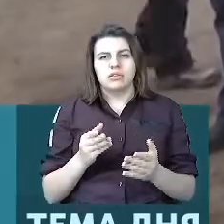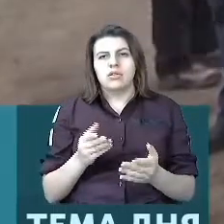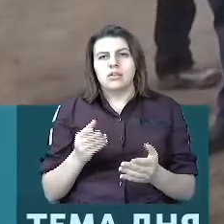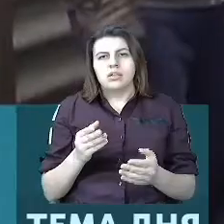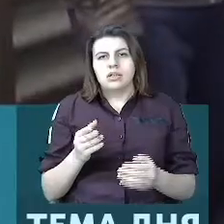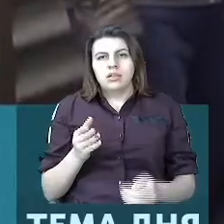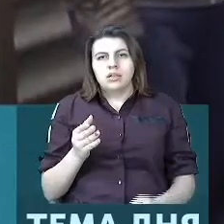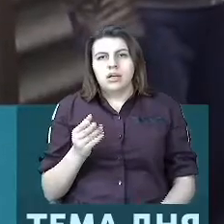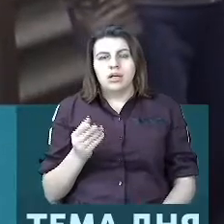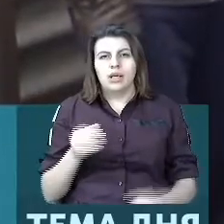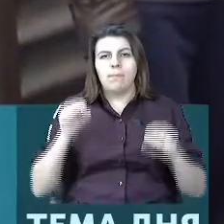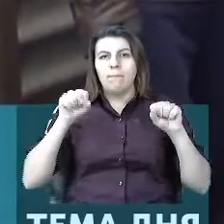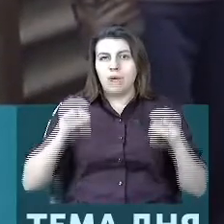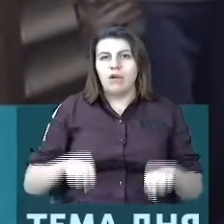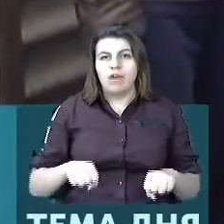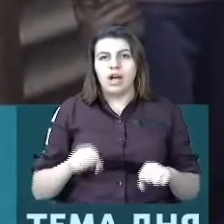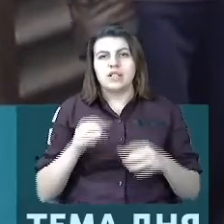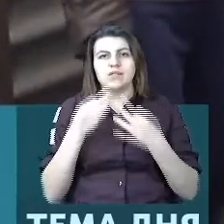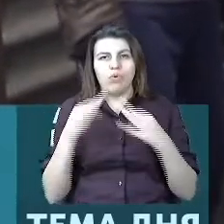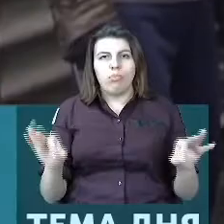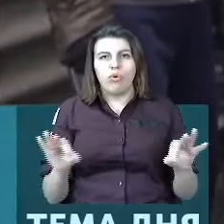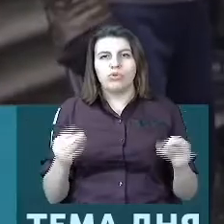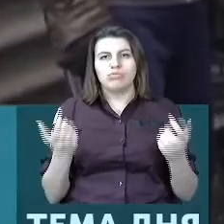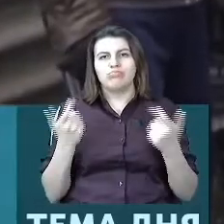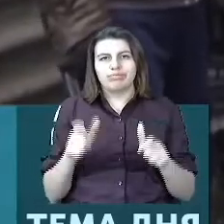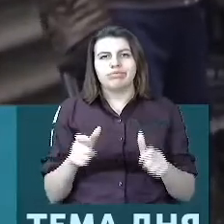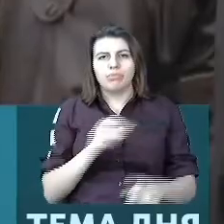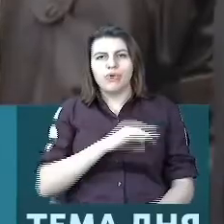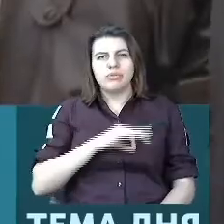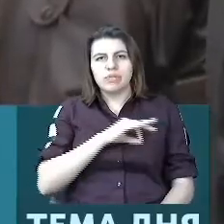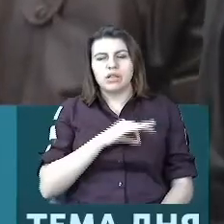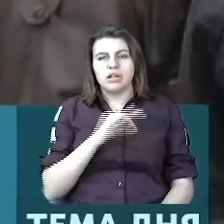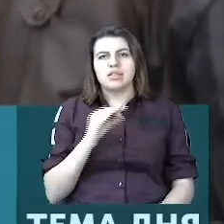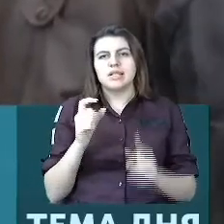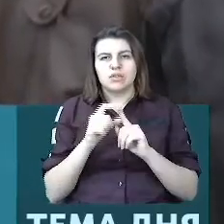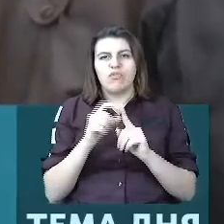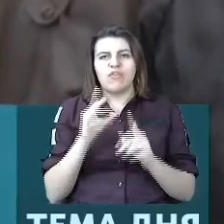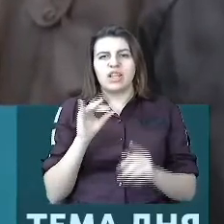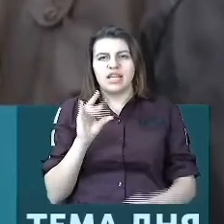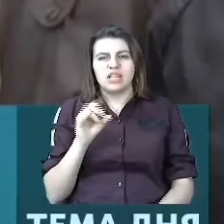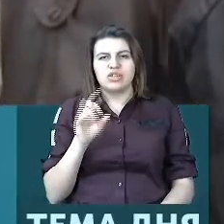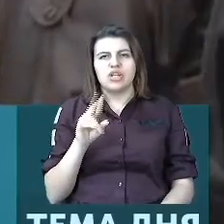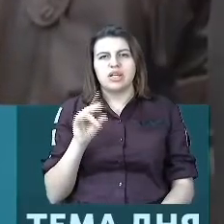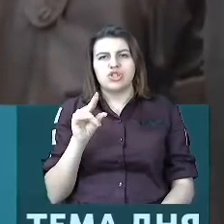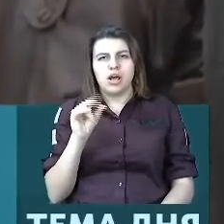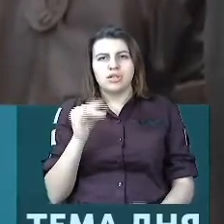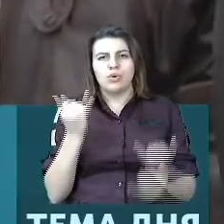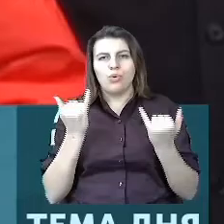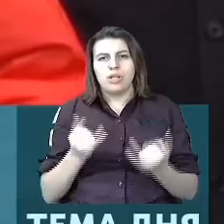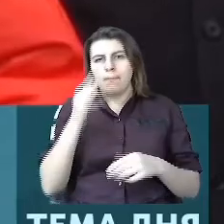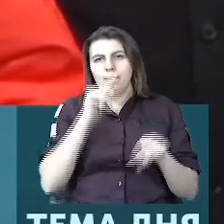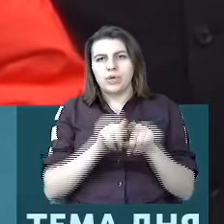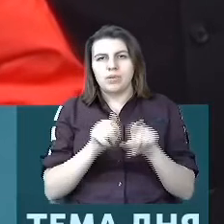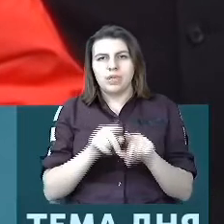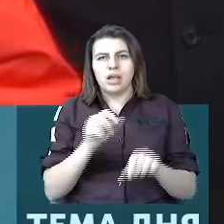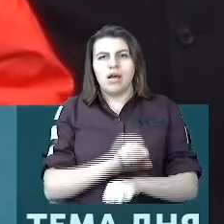профспілок. За словами голови Федерації профспілок Луганщини Валерія Черниша, сьогодні подібні акції з участі 300